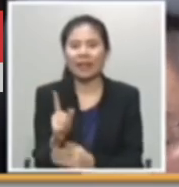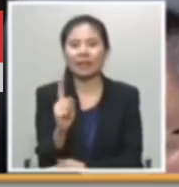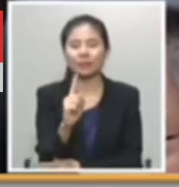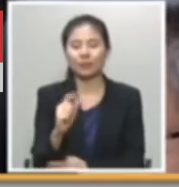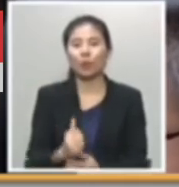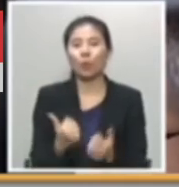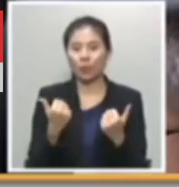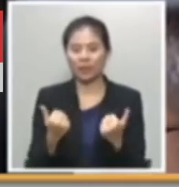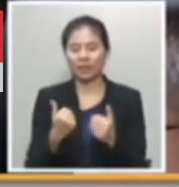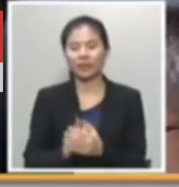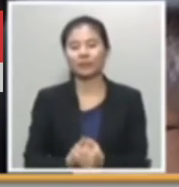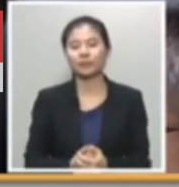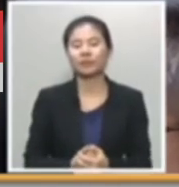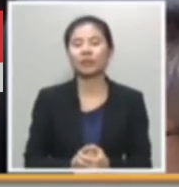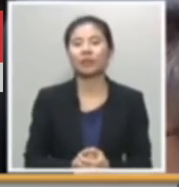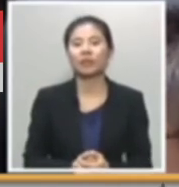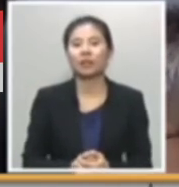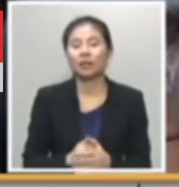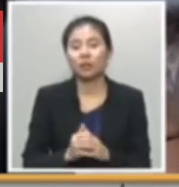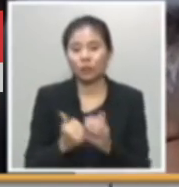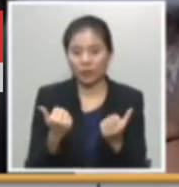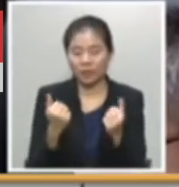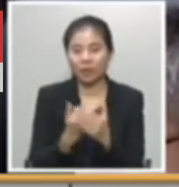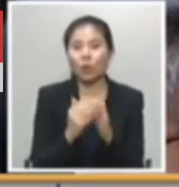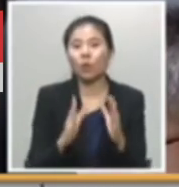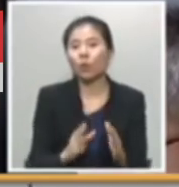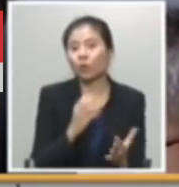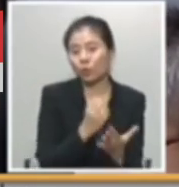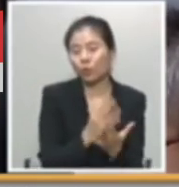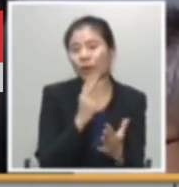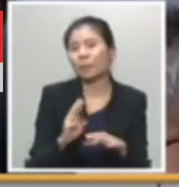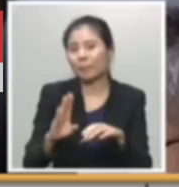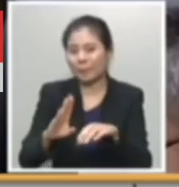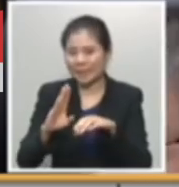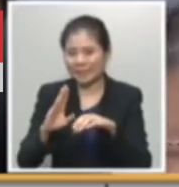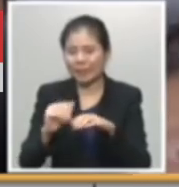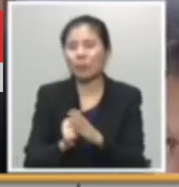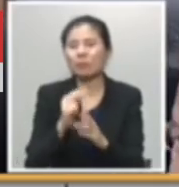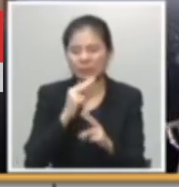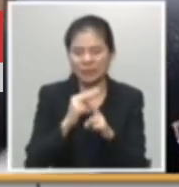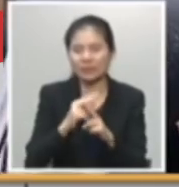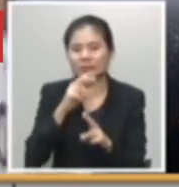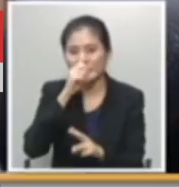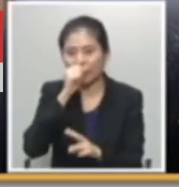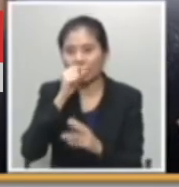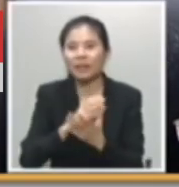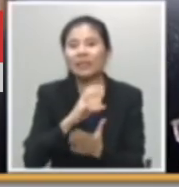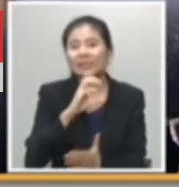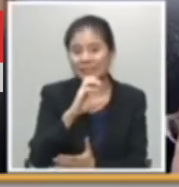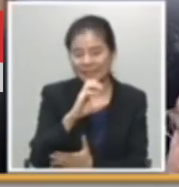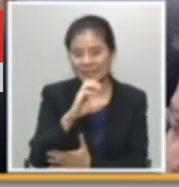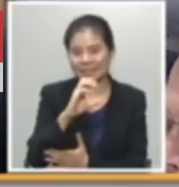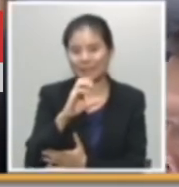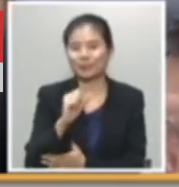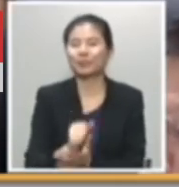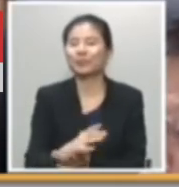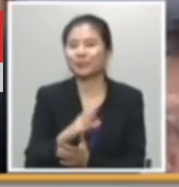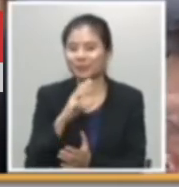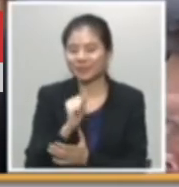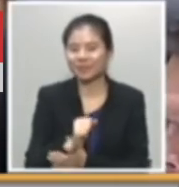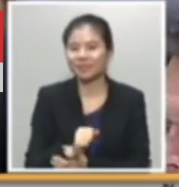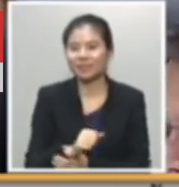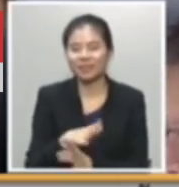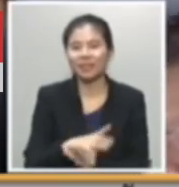วันนี้นะครับเจ้าสัวใหญ่ๆนะครับไม่ว่าจะเป็นผมไม่เอ่ยชื่อแล้วกันคือตัว C นำหน้านะ P อะไร